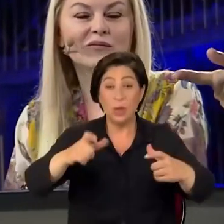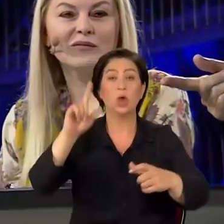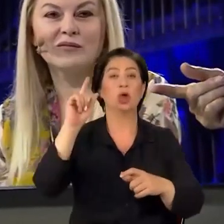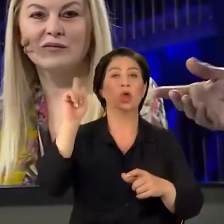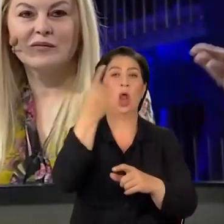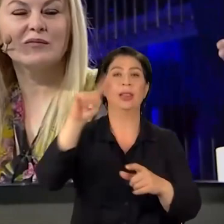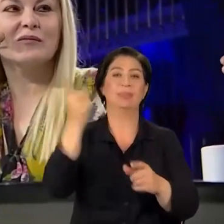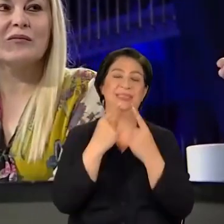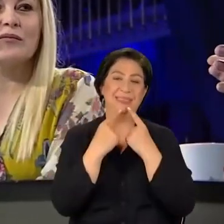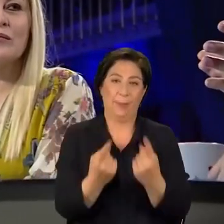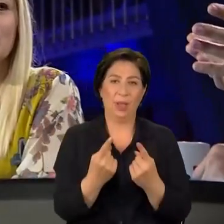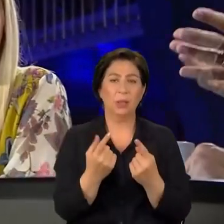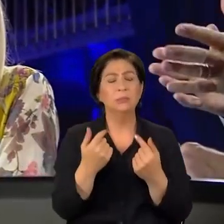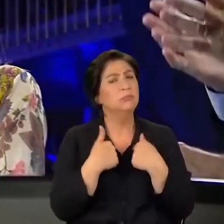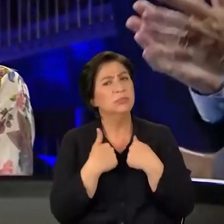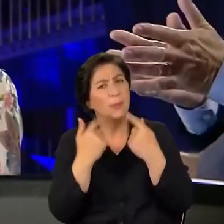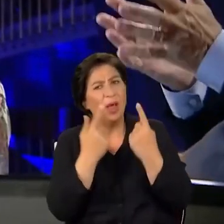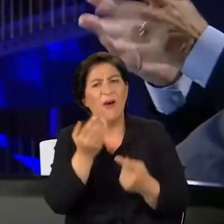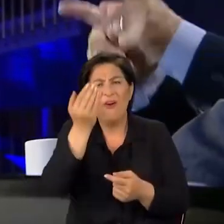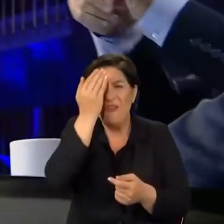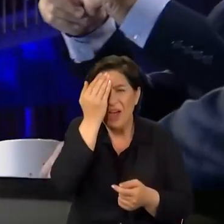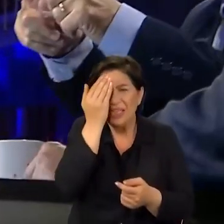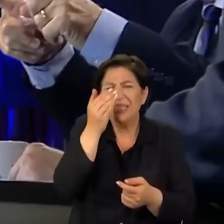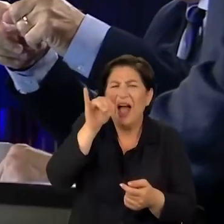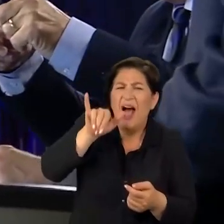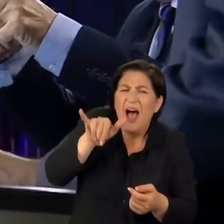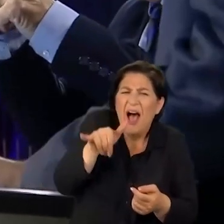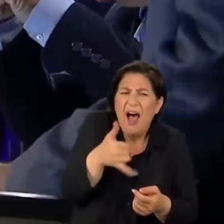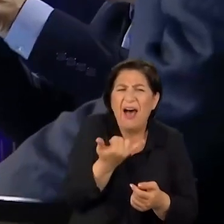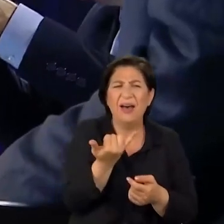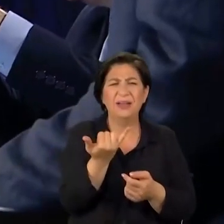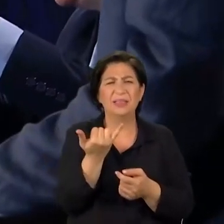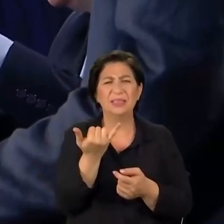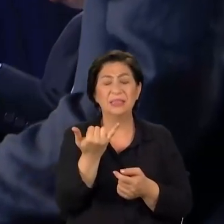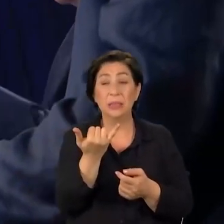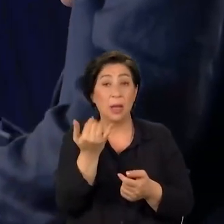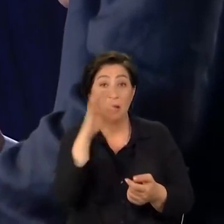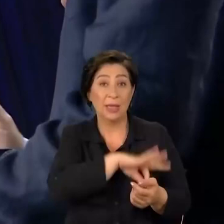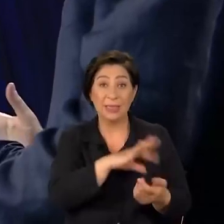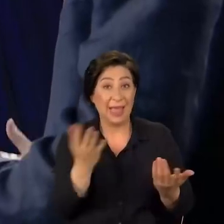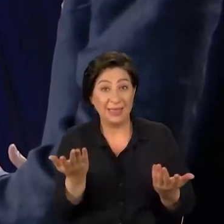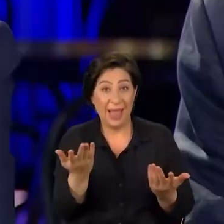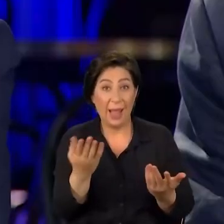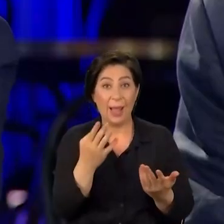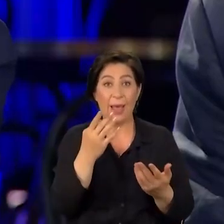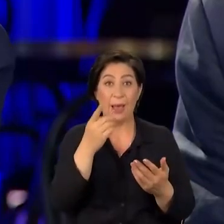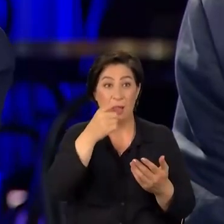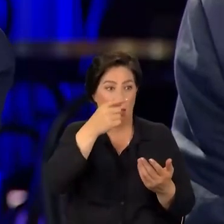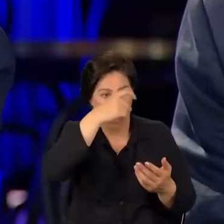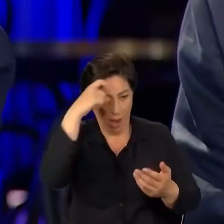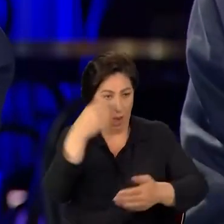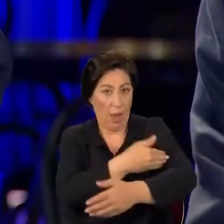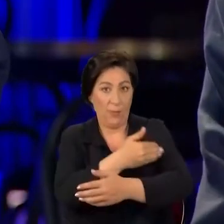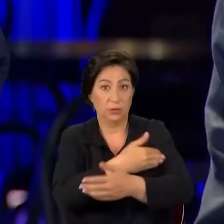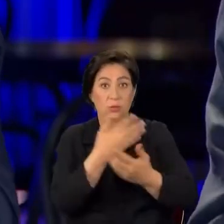çıkar gruplarının. Şimdi bize bakıyorsunuz, fakir, fukara sürünüyor. Çıkarı nerede? Normalde bir emekçilerin yanında,